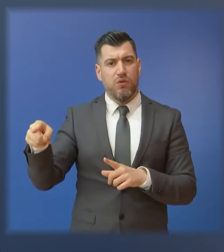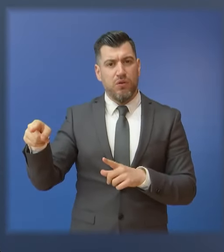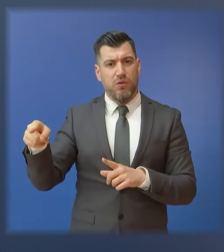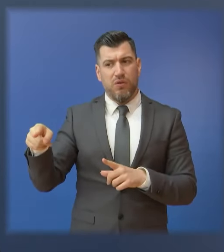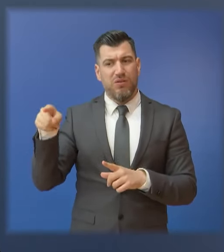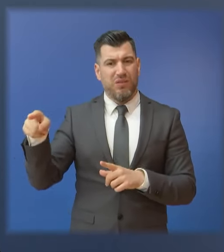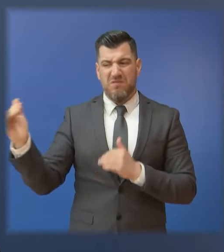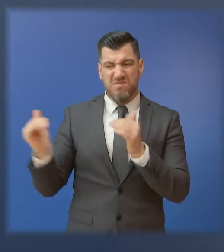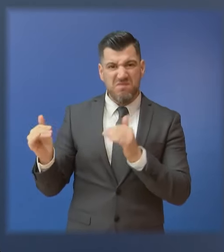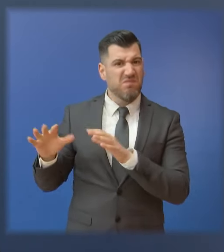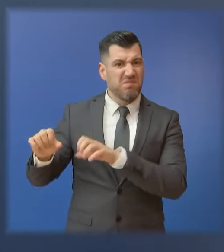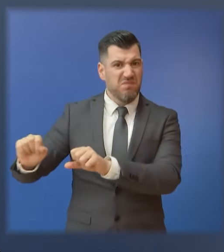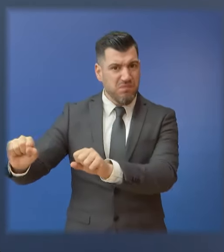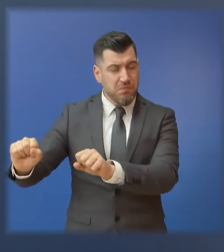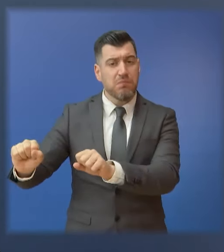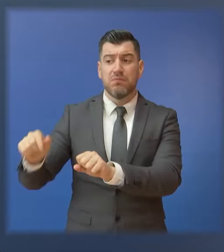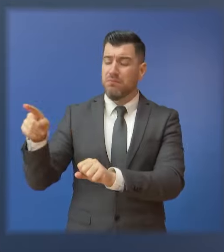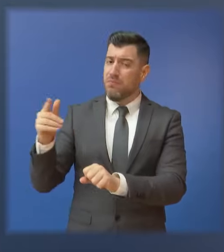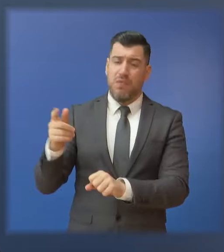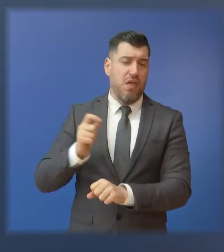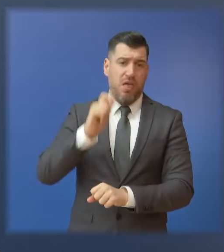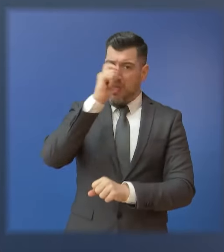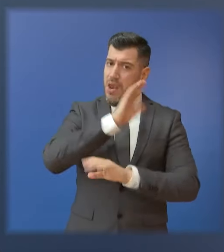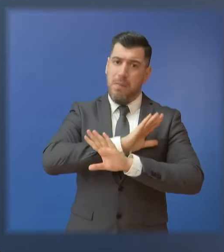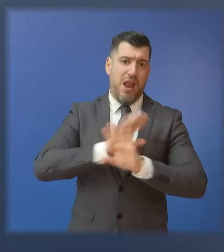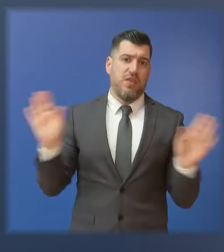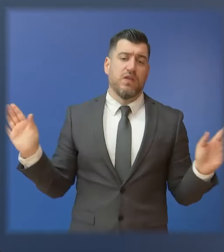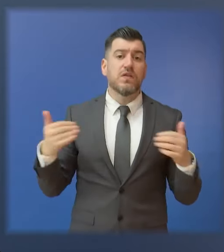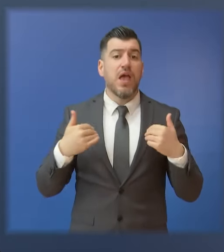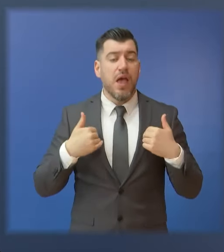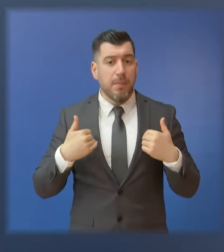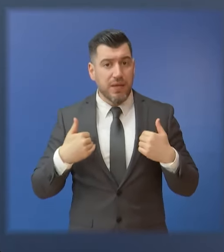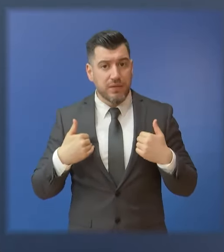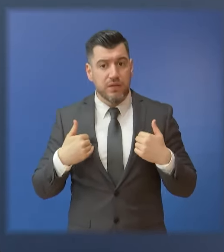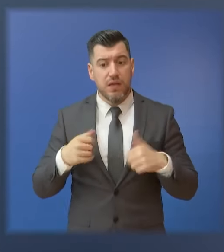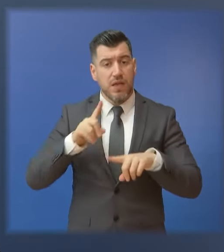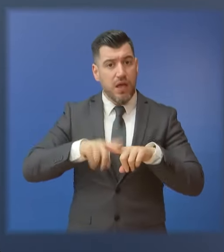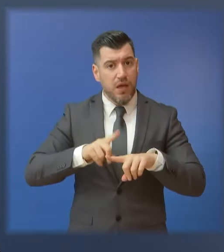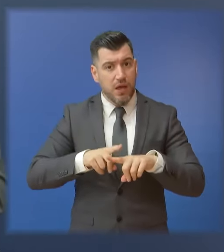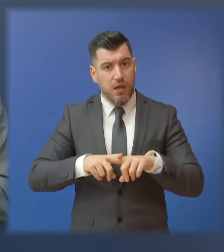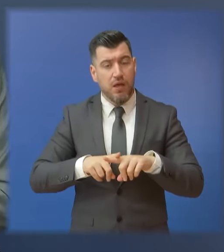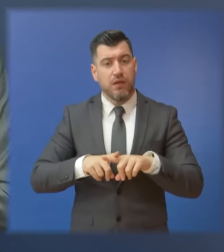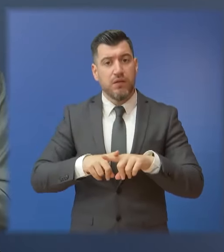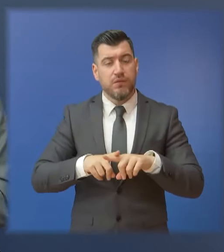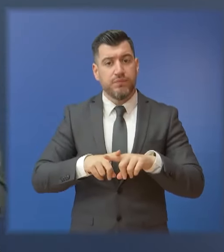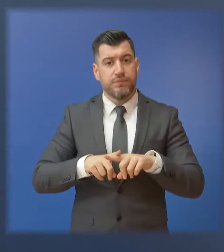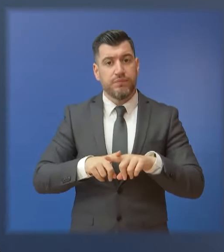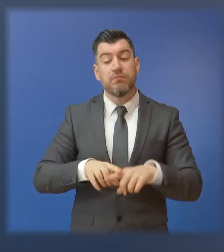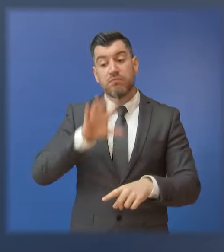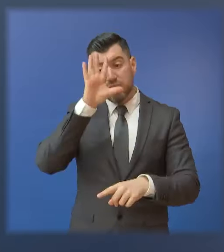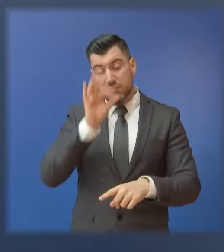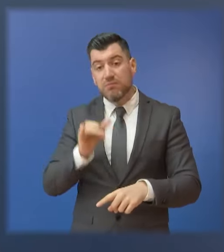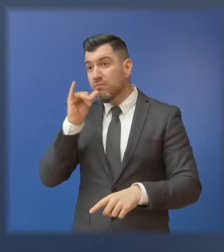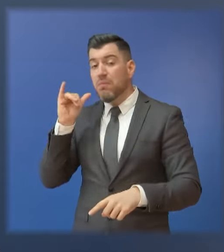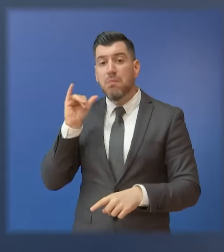ευρωπαϊκής ένωσης είναι απολύτως απαράδεκτες είμαστε ε με όλες μας τις δυνάμεις και χωρίς περιστροφές διαχρονικά και